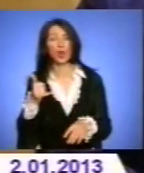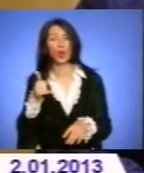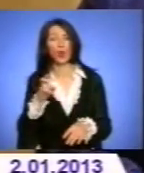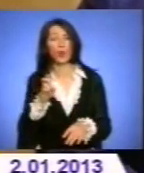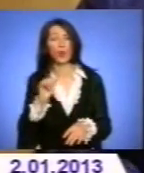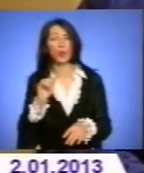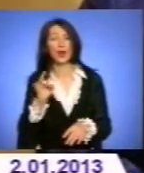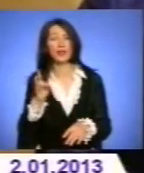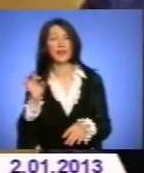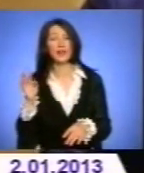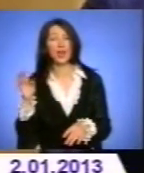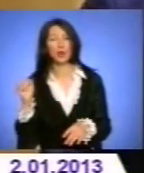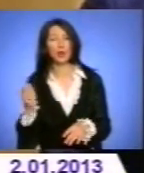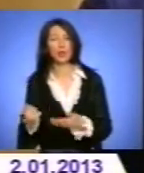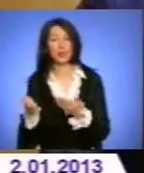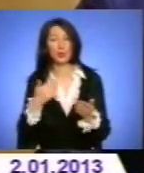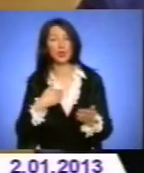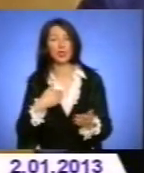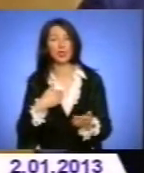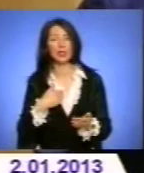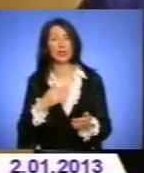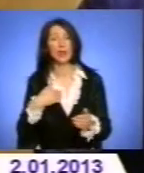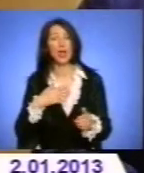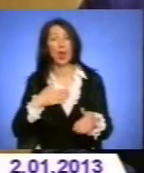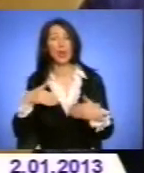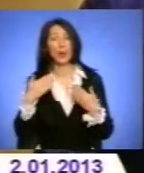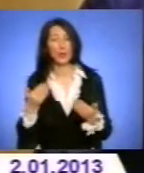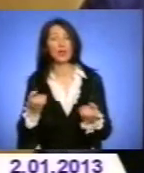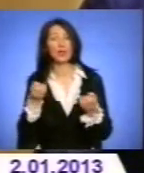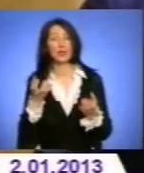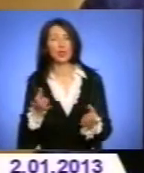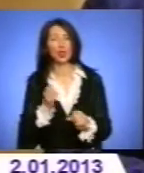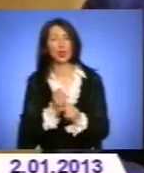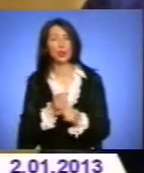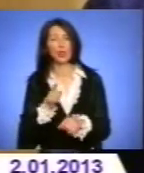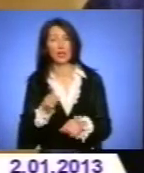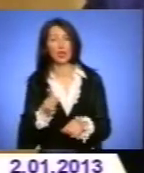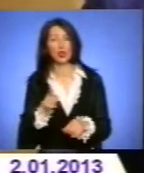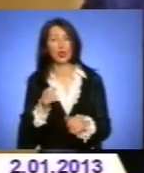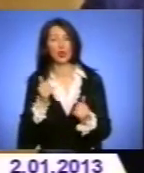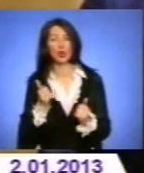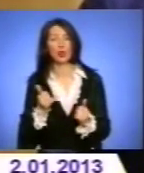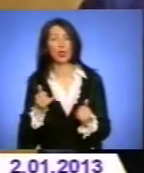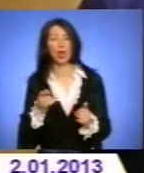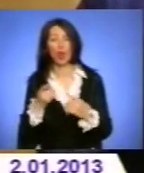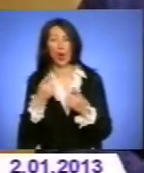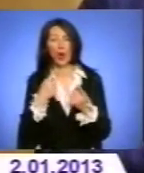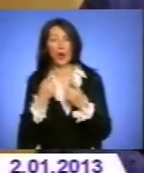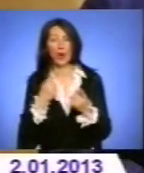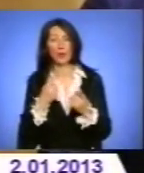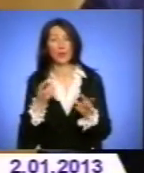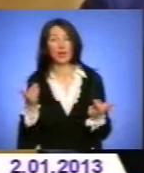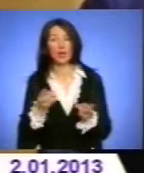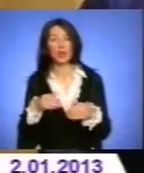значить, була запросила нас, що буде швидкою. Ми пропонували, звичайно, зробити те, що сьогодні, про що сьогодні йде мова. Треба